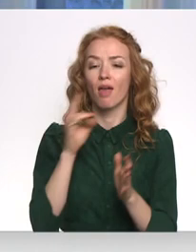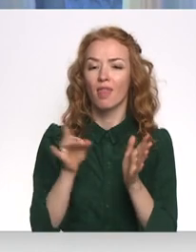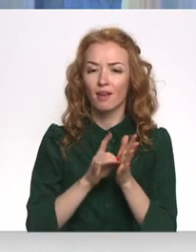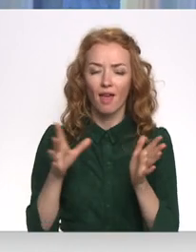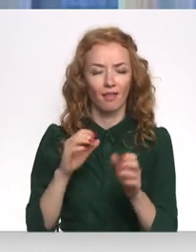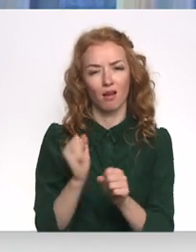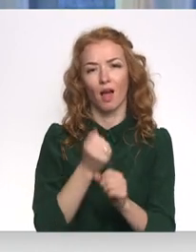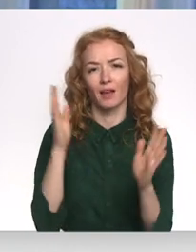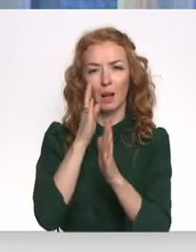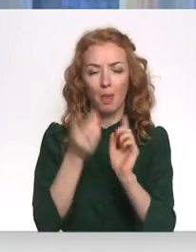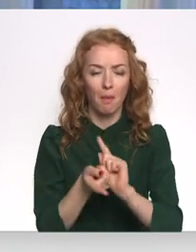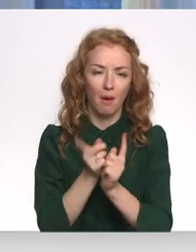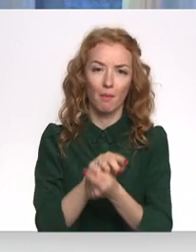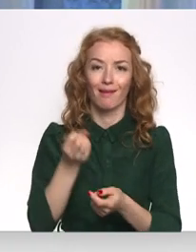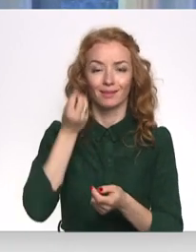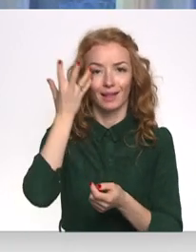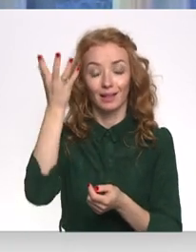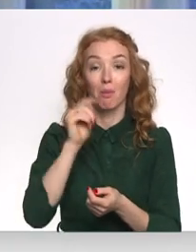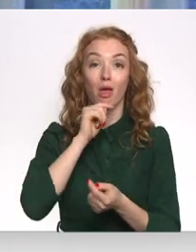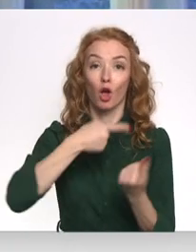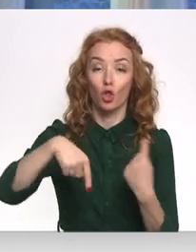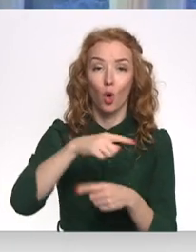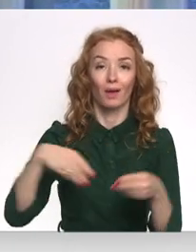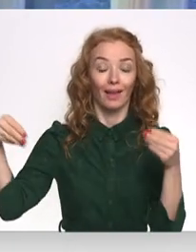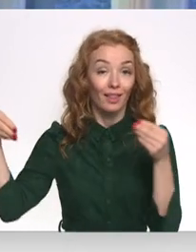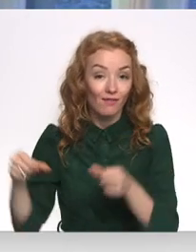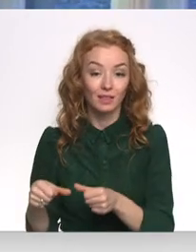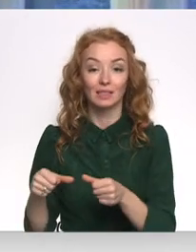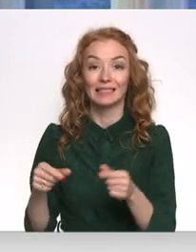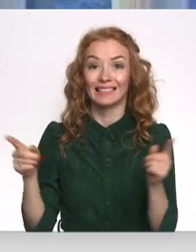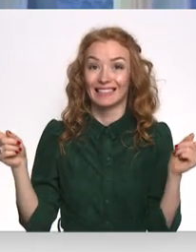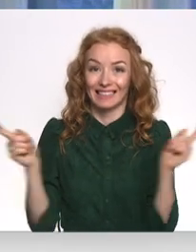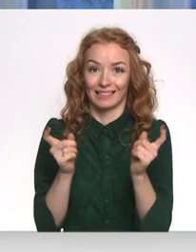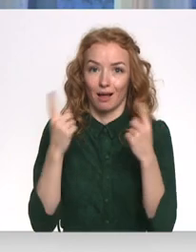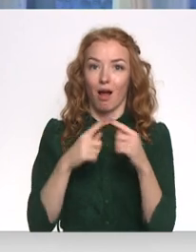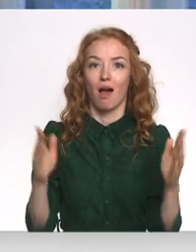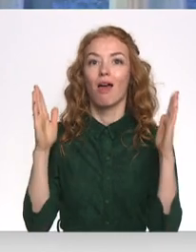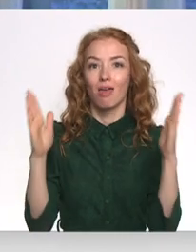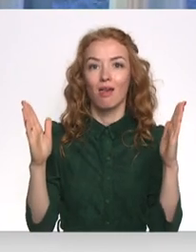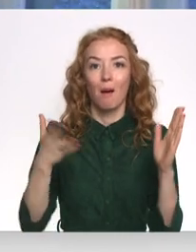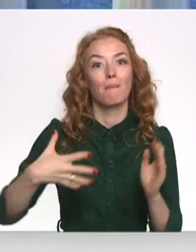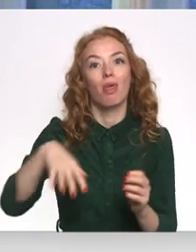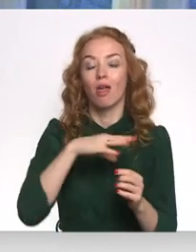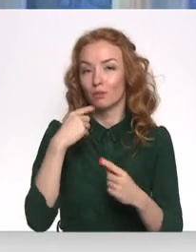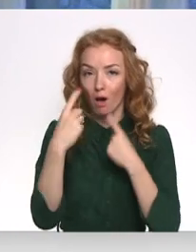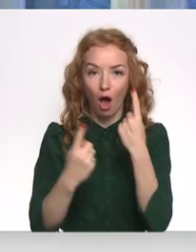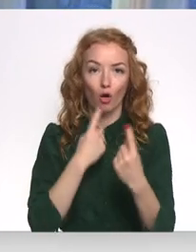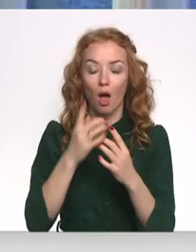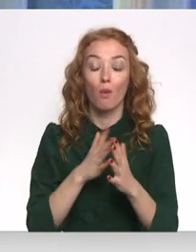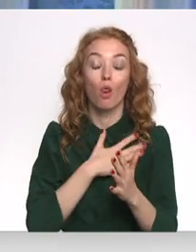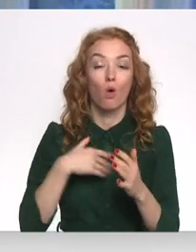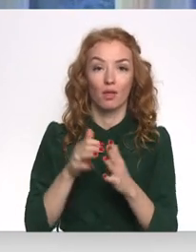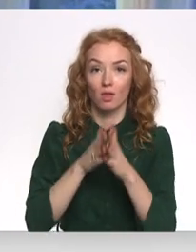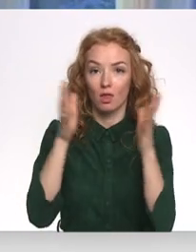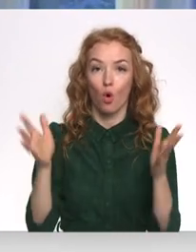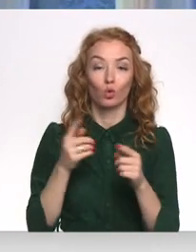pārmaiņas, izglītības jautājumi, ekonomika, investīcijas. Tā kā tik īsā laikā mēs pārrunājam milzīgi daudzumu